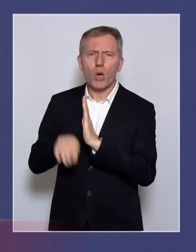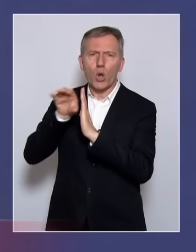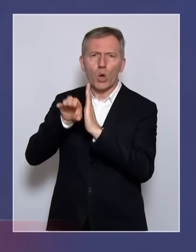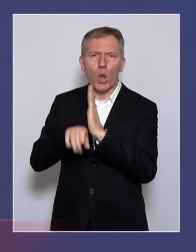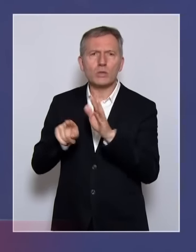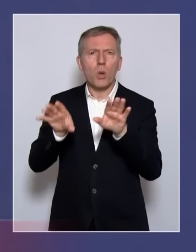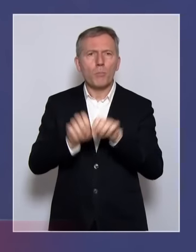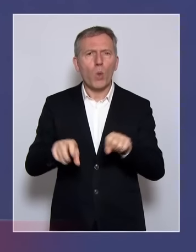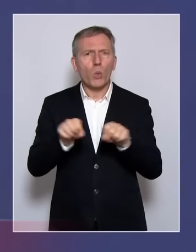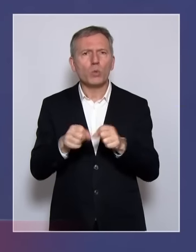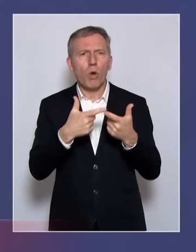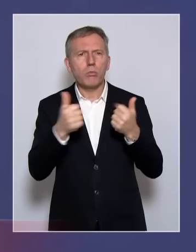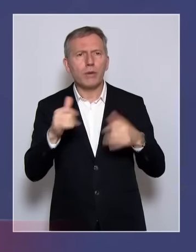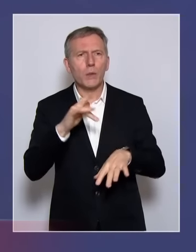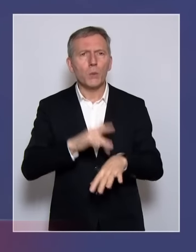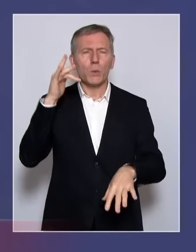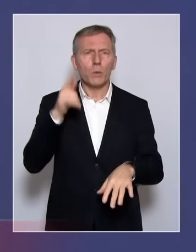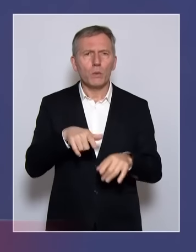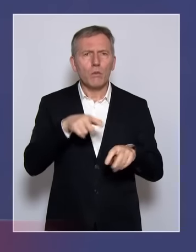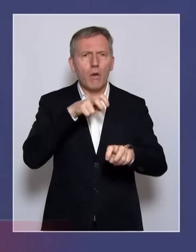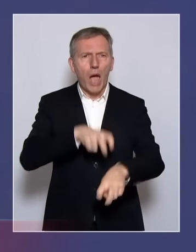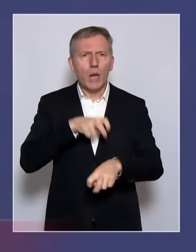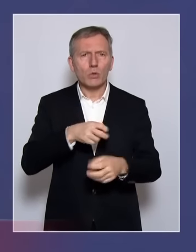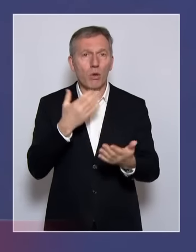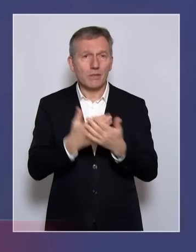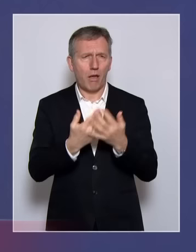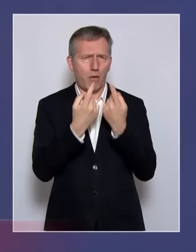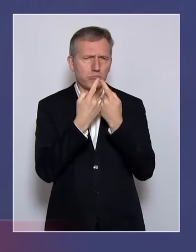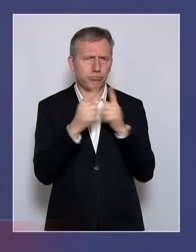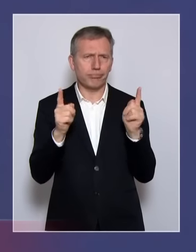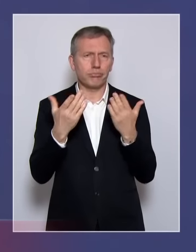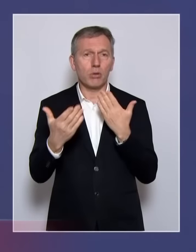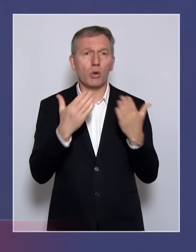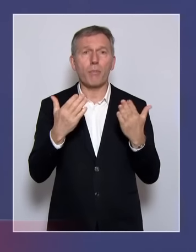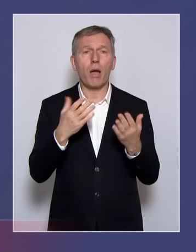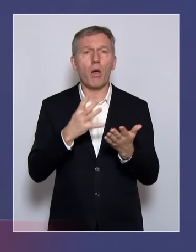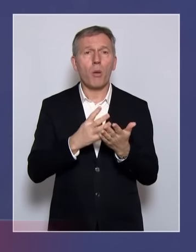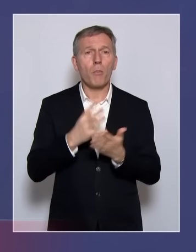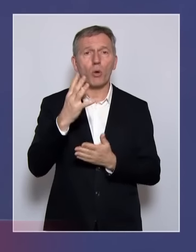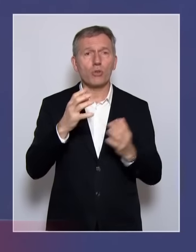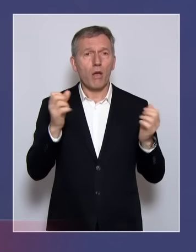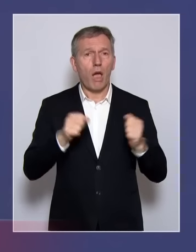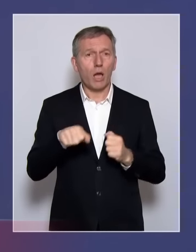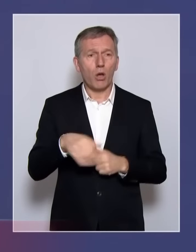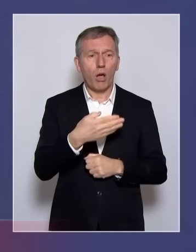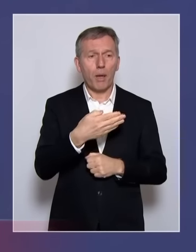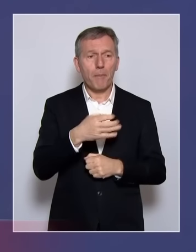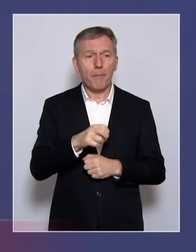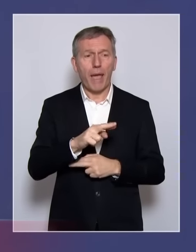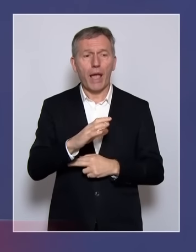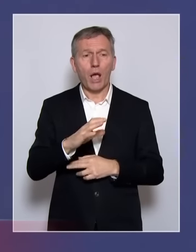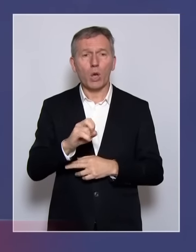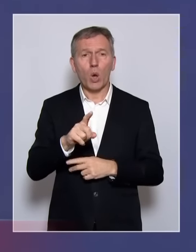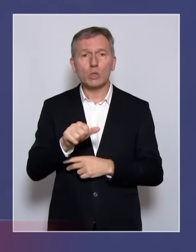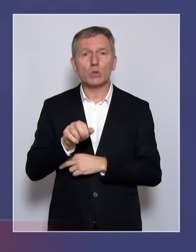production de certains biens sensibles, notamment agricoles, ce qui est toute la différence en particulier avec le projet d'accord Mercosur d'ancienne génération